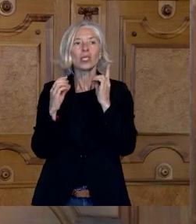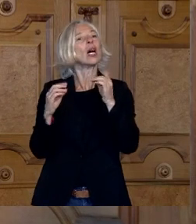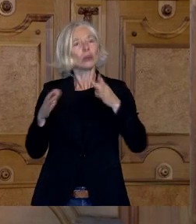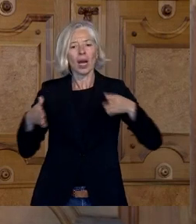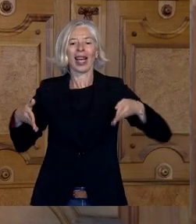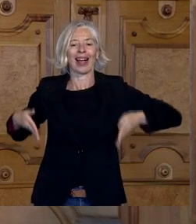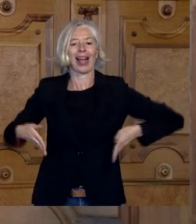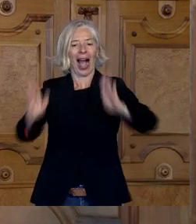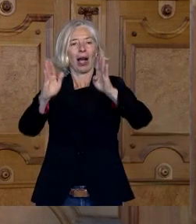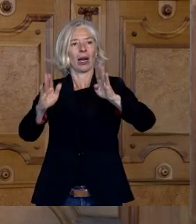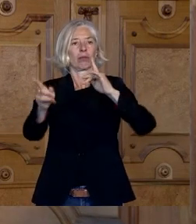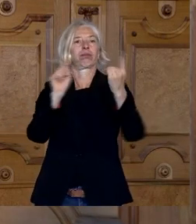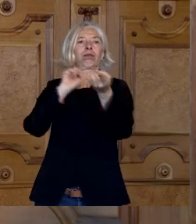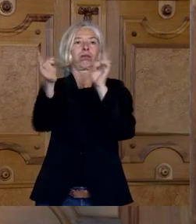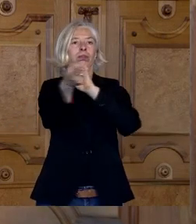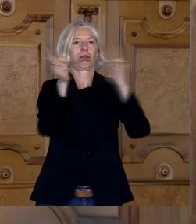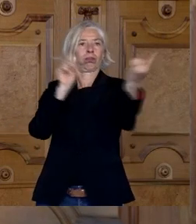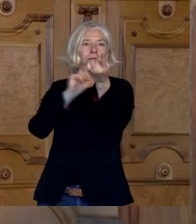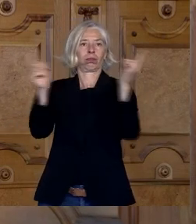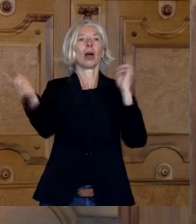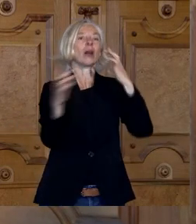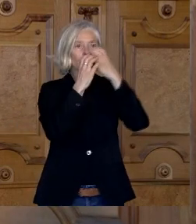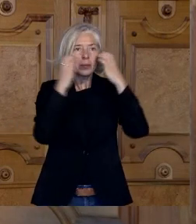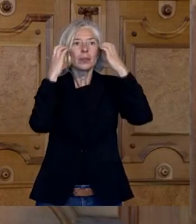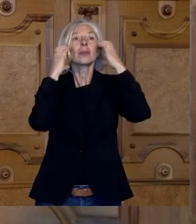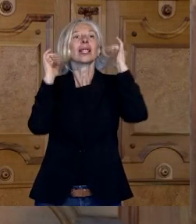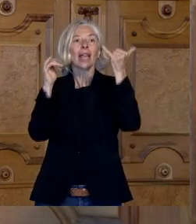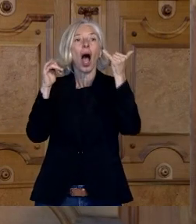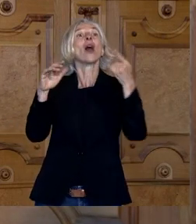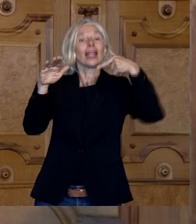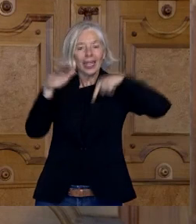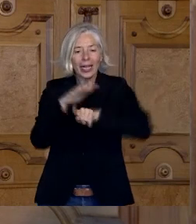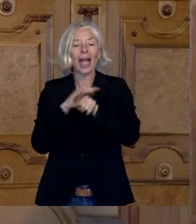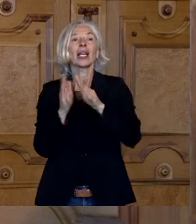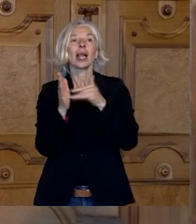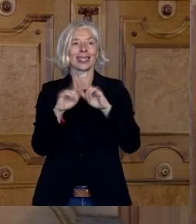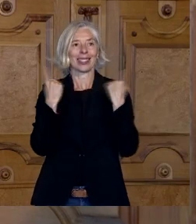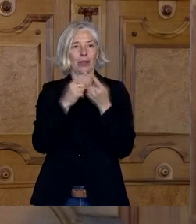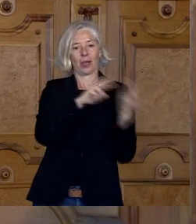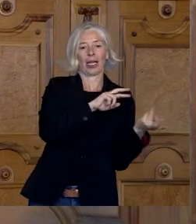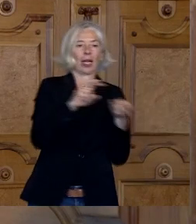Begegnungsflächen tragen sollten. Im Unterrichtsbetrieb ist das nicht nötig.